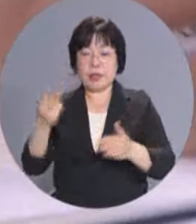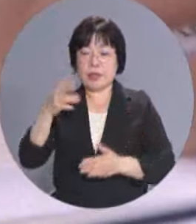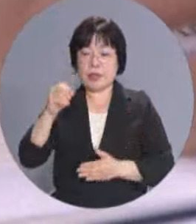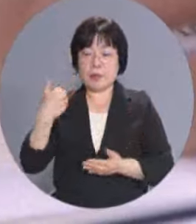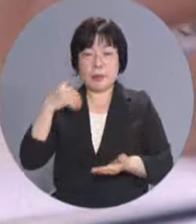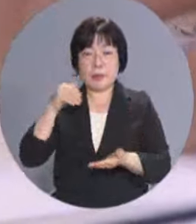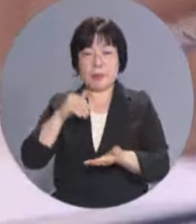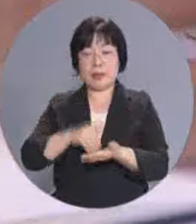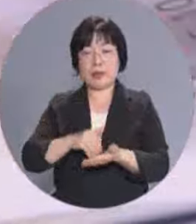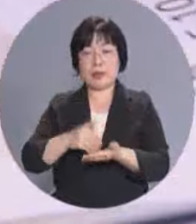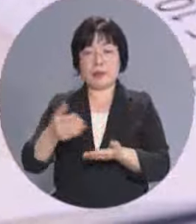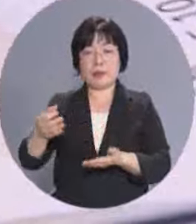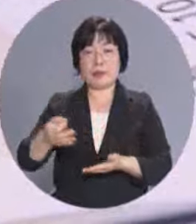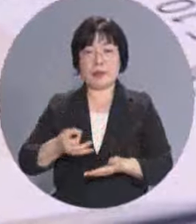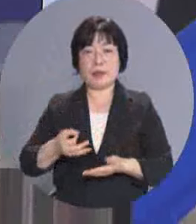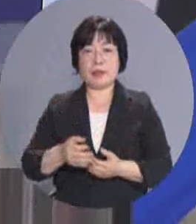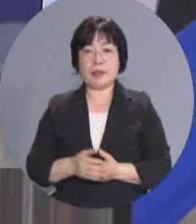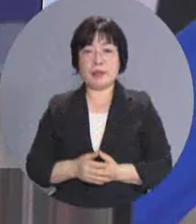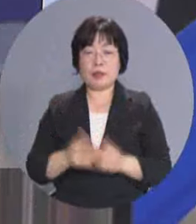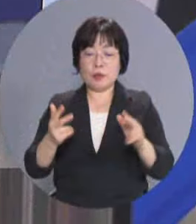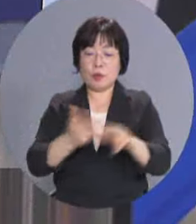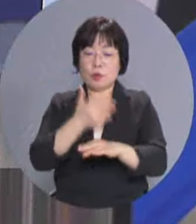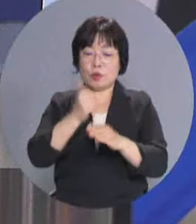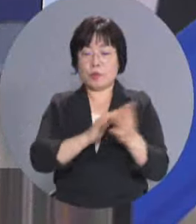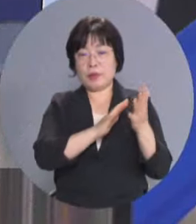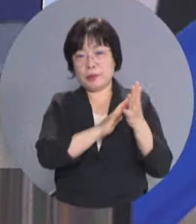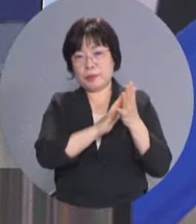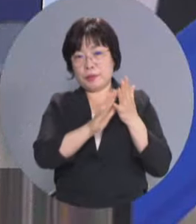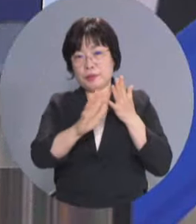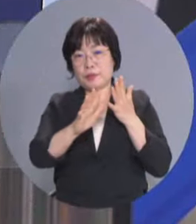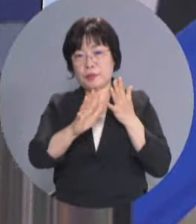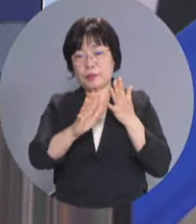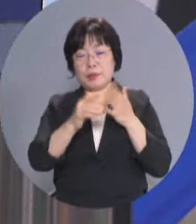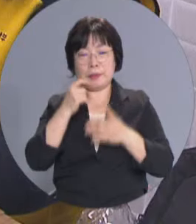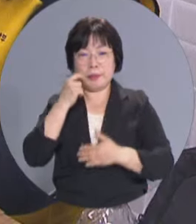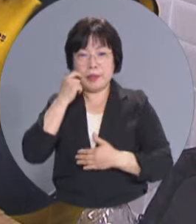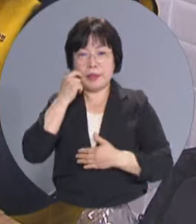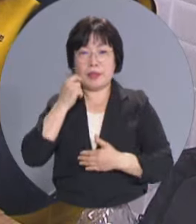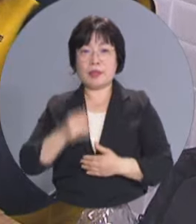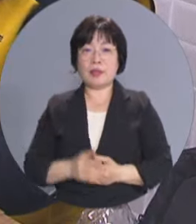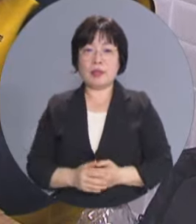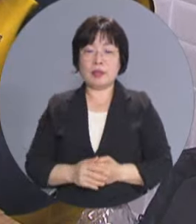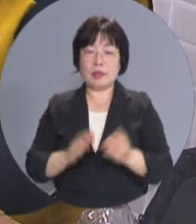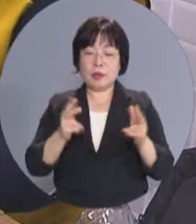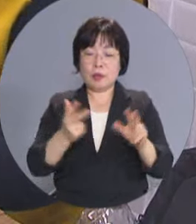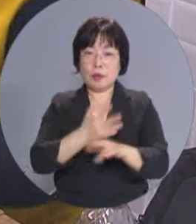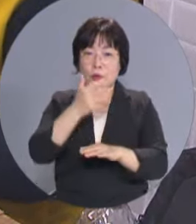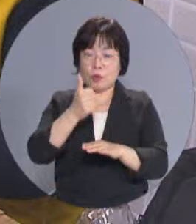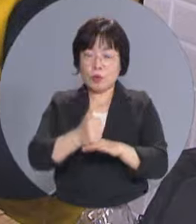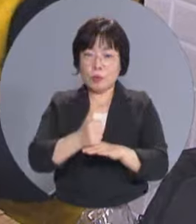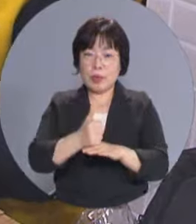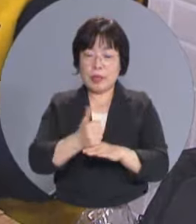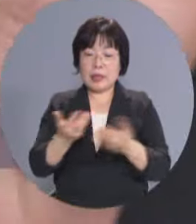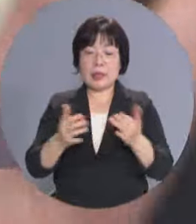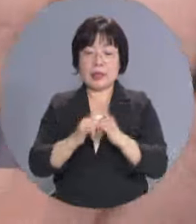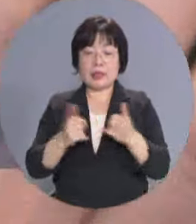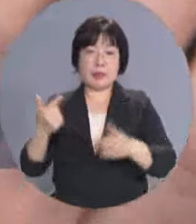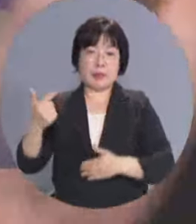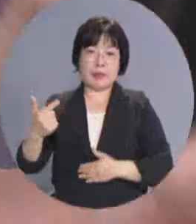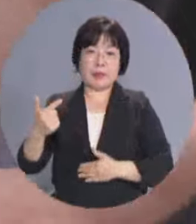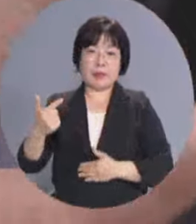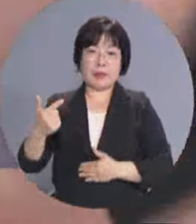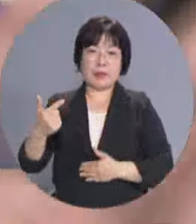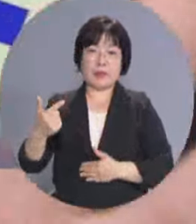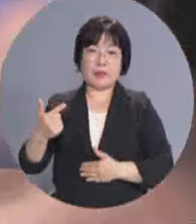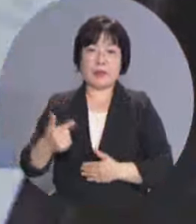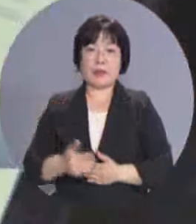2천만 원이 환급됐습니다. 주말에는 줄을 서야 할 정도로 인기입니다. 주말 인력은 저희가 6명 정도 되고요.